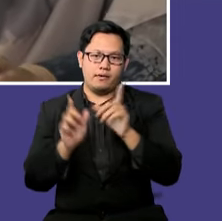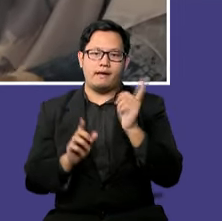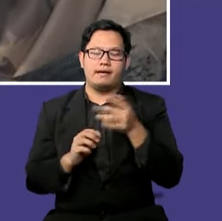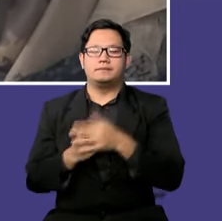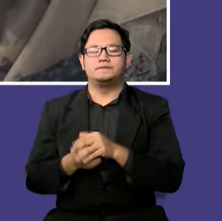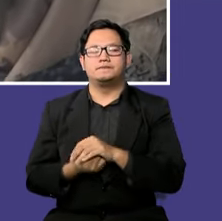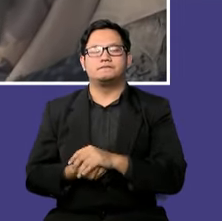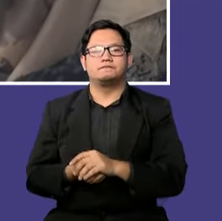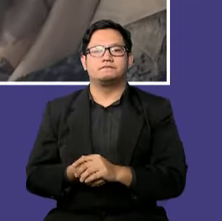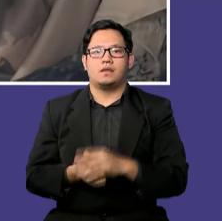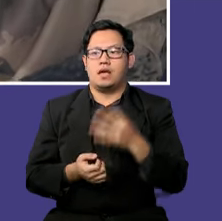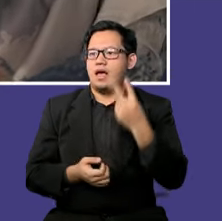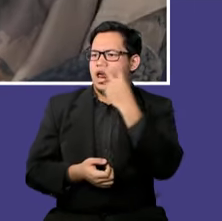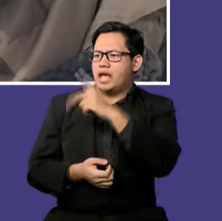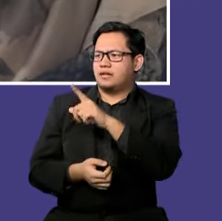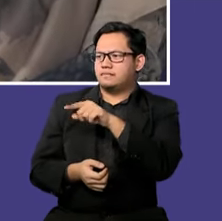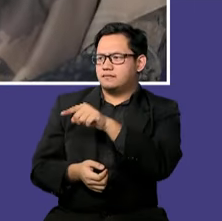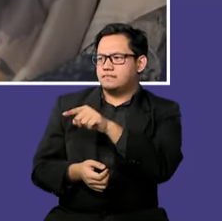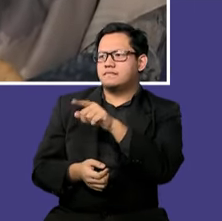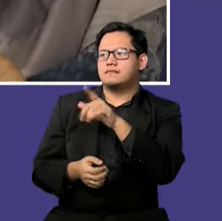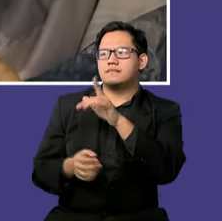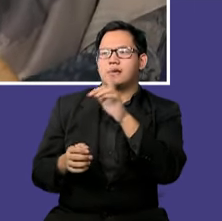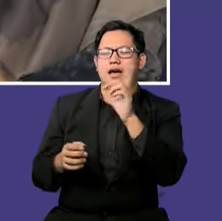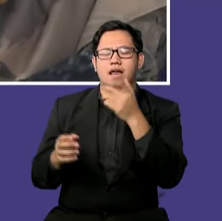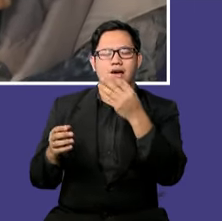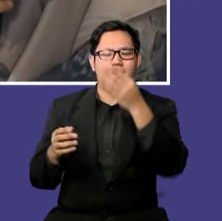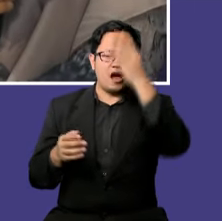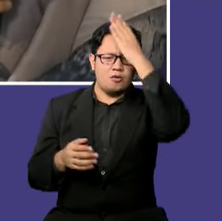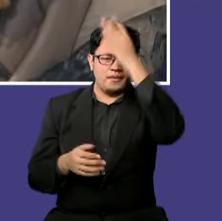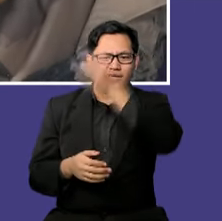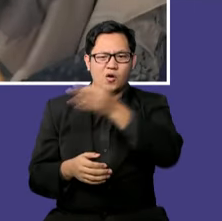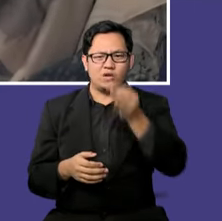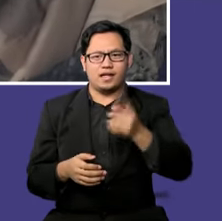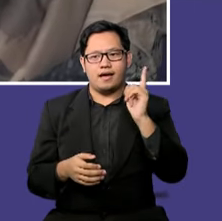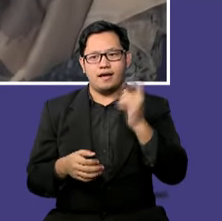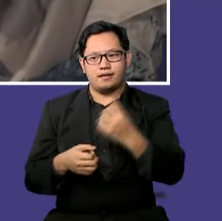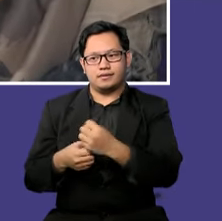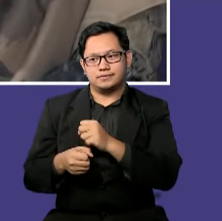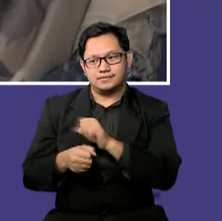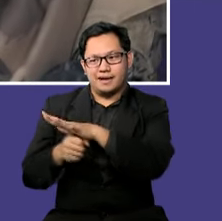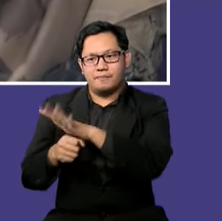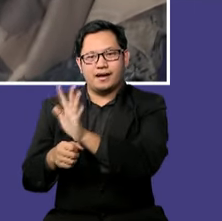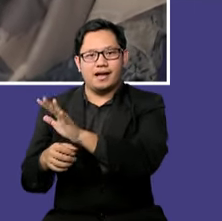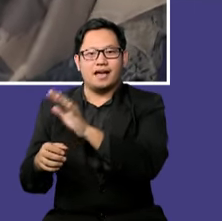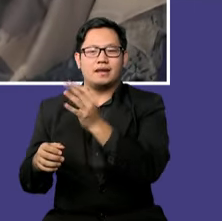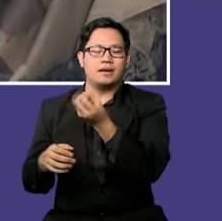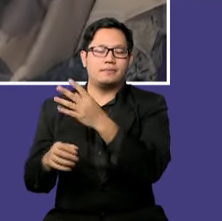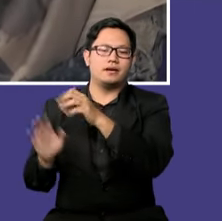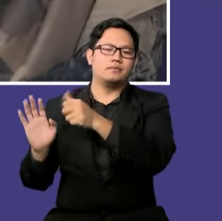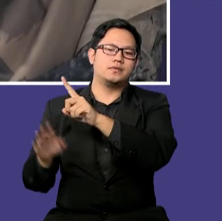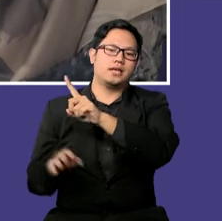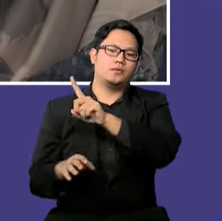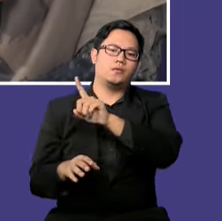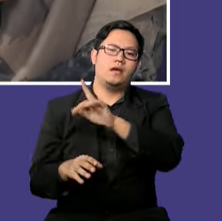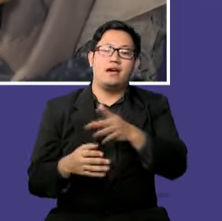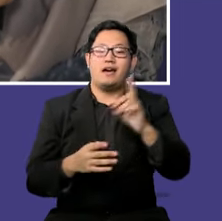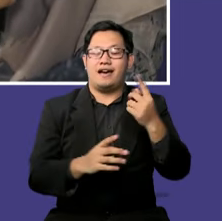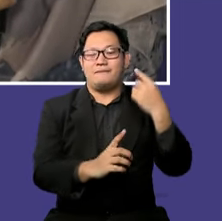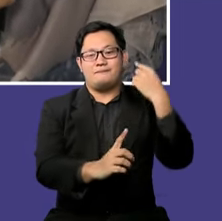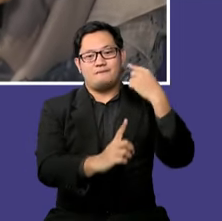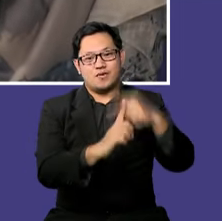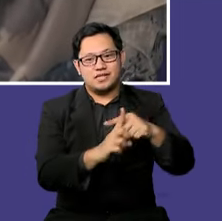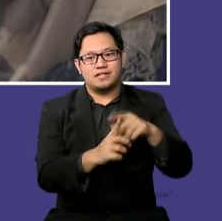kita lihat nih dokter lelah disini masih yang pertama adalah ke kabupaten-kota tidak terdampak 61 yang kasus positifnya